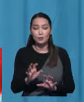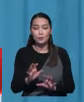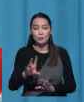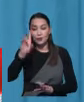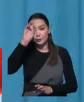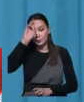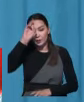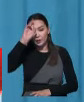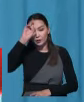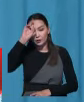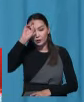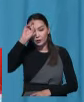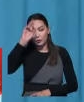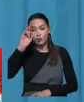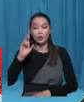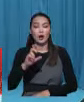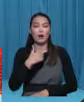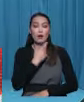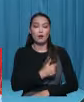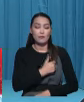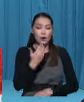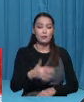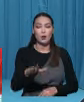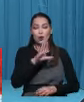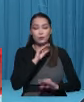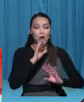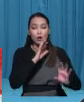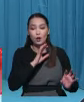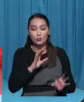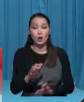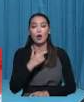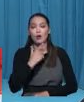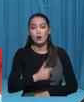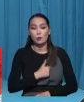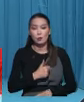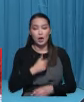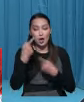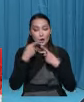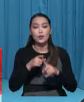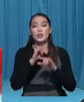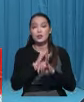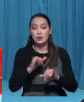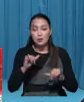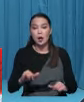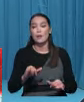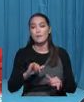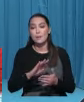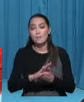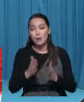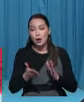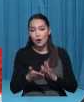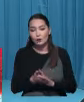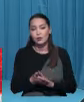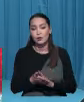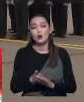Мемлекет қарулы күштерді жабдықтап, әскери инфрақұрылымды дамыту мәселесін айрықша